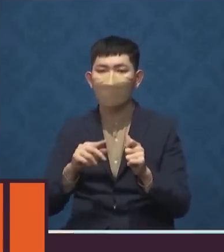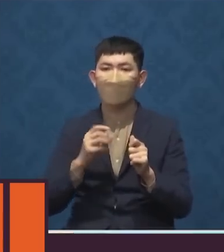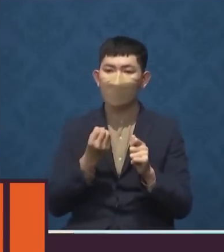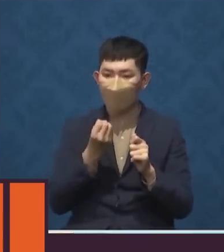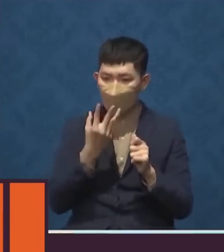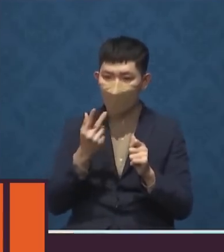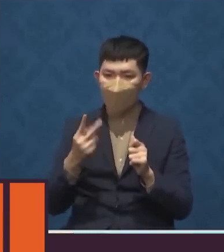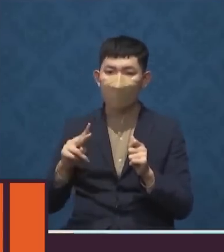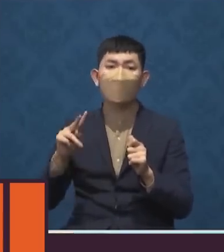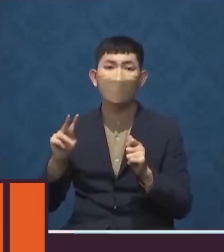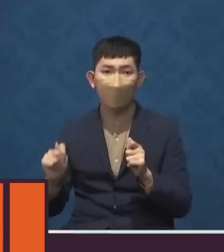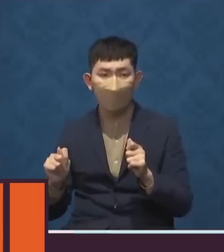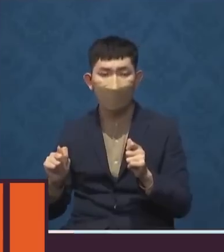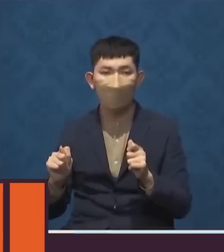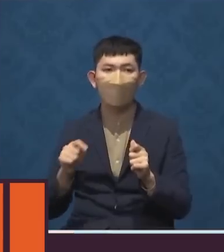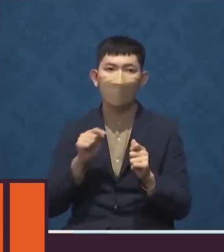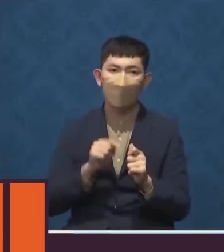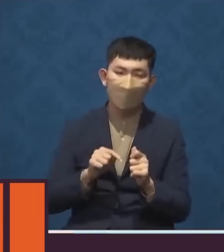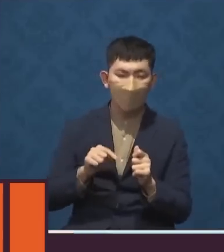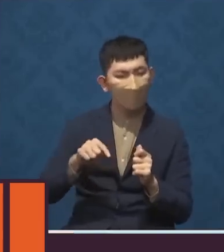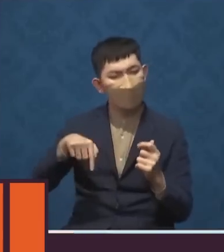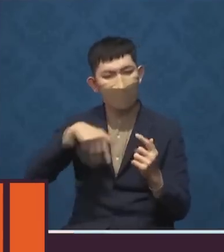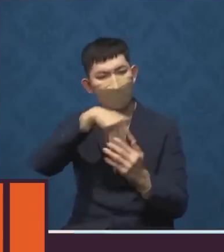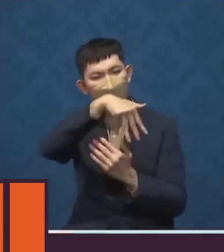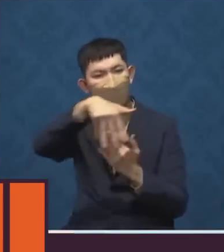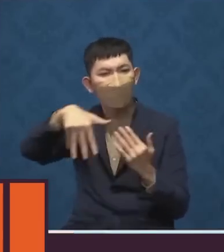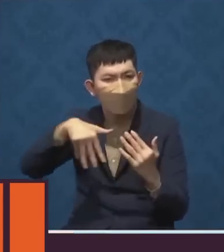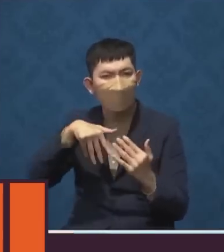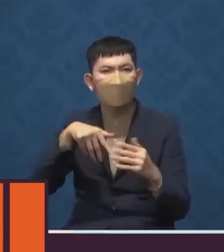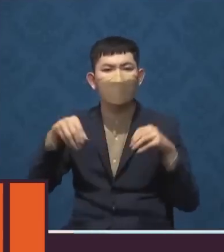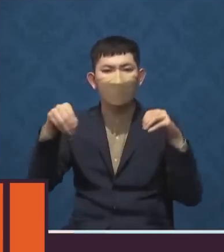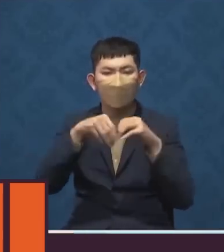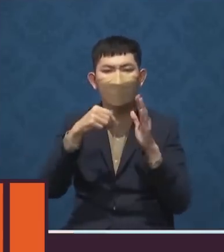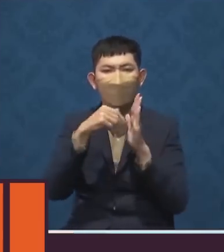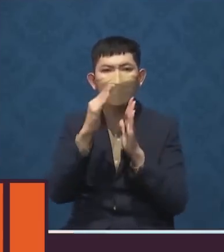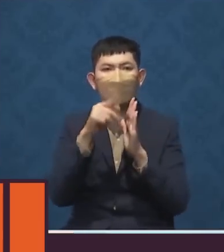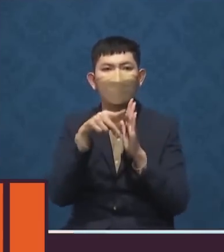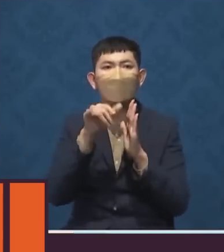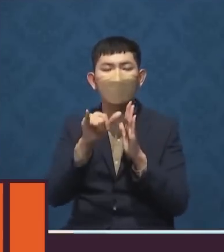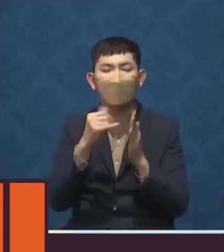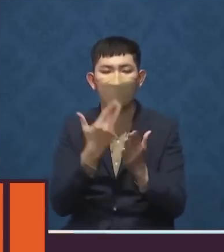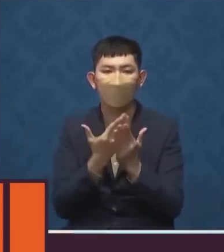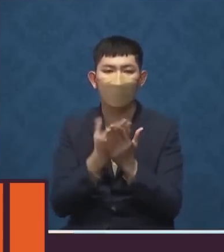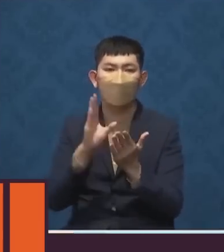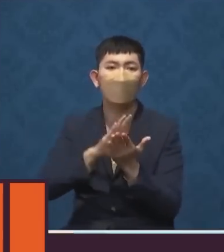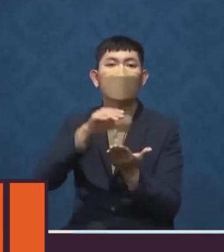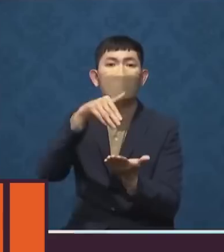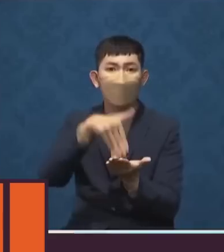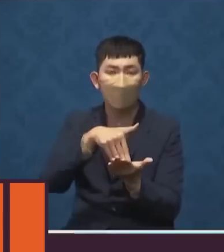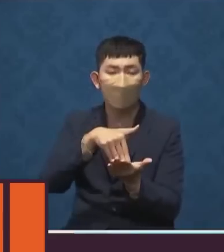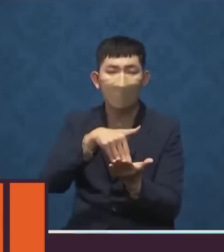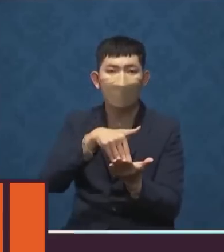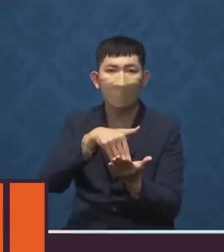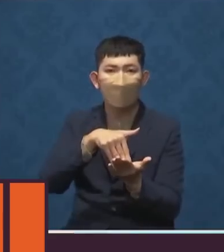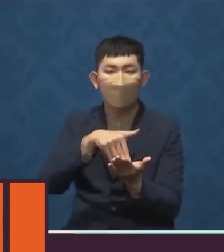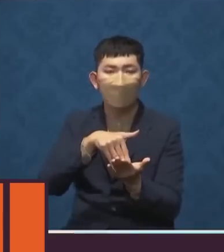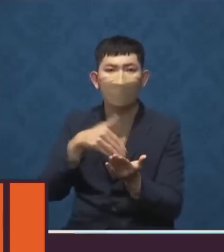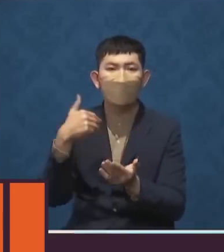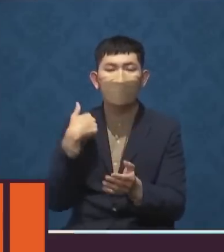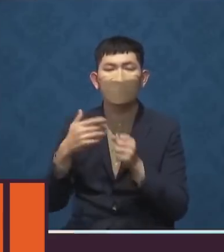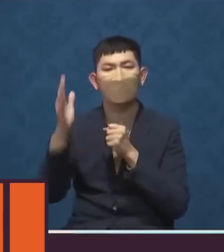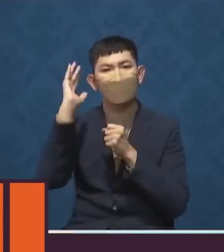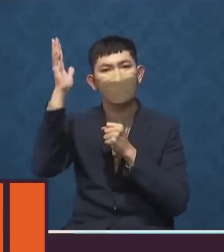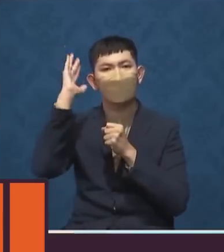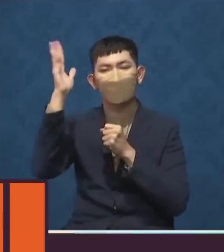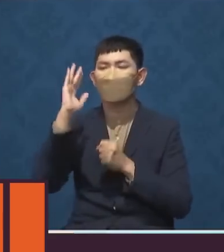ำใต้จากอำเภอแวดร้อมในบริเวณจงหดพยาวที่ไปเจอโครงการใช้งบกลางตัวนี้ครับที่ทำิกาหผิปราย